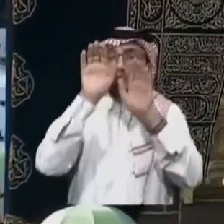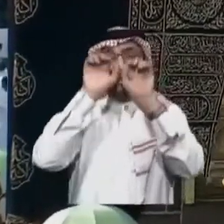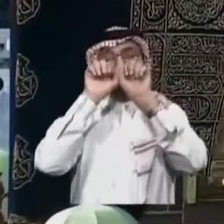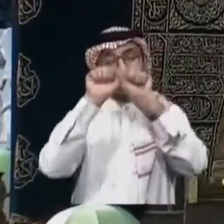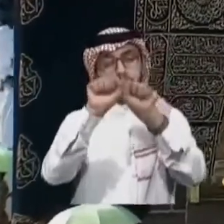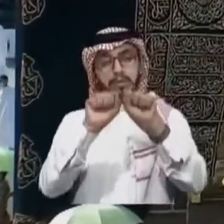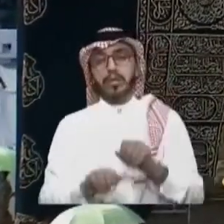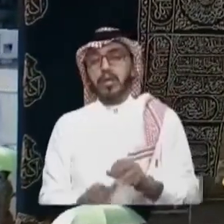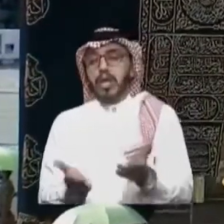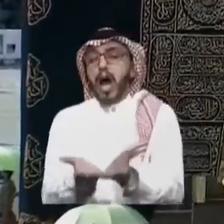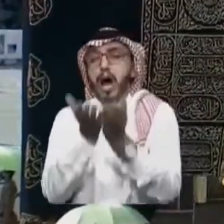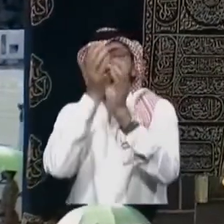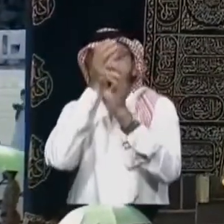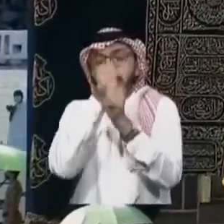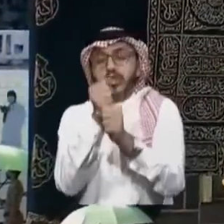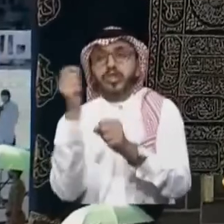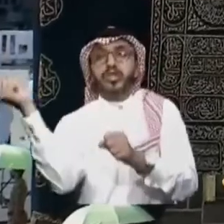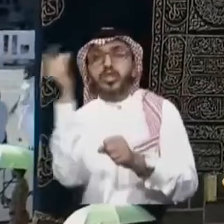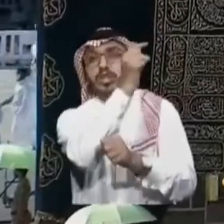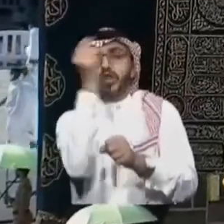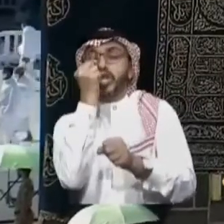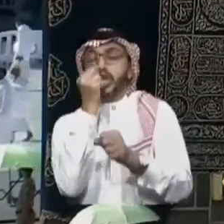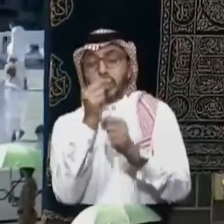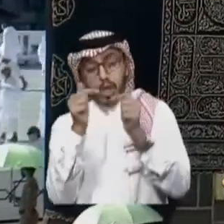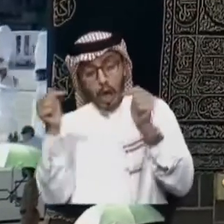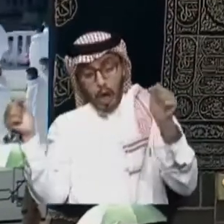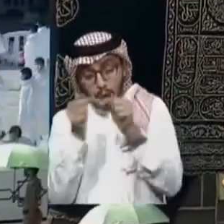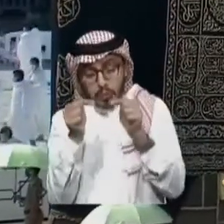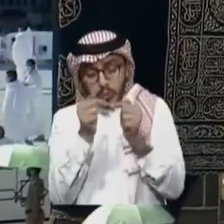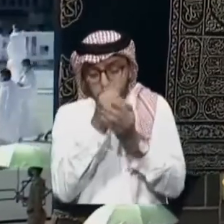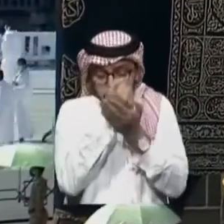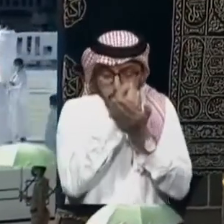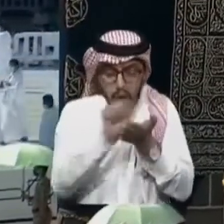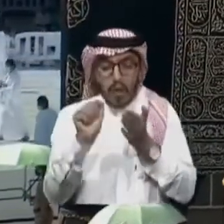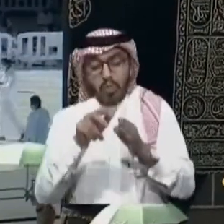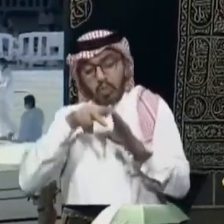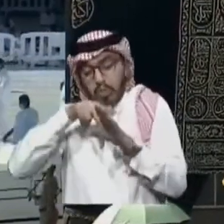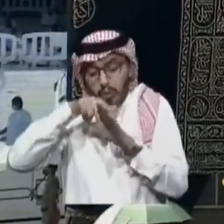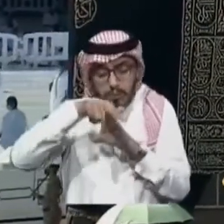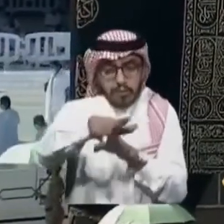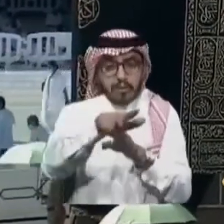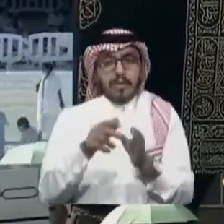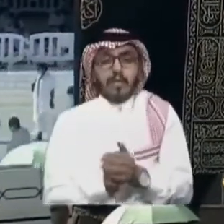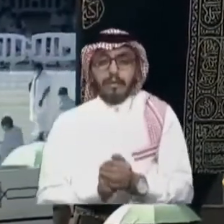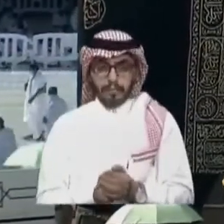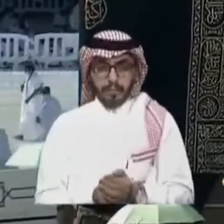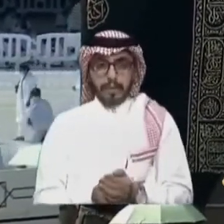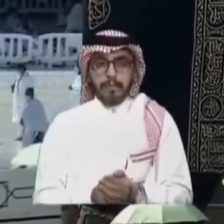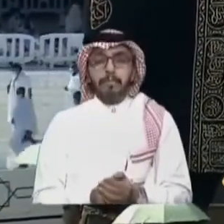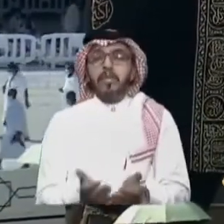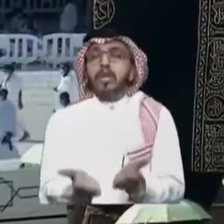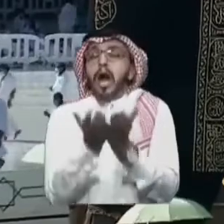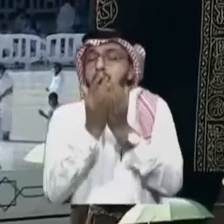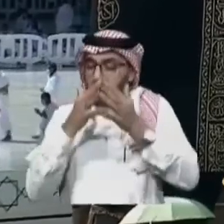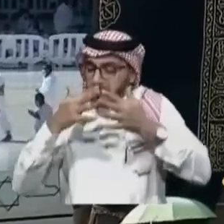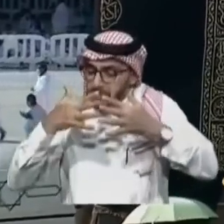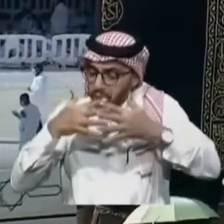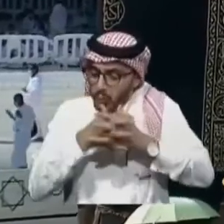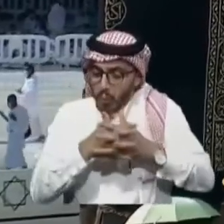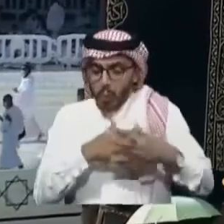والمسلمين، واحم حوزة الدين، ودمر أعداء الدين وسائر الطغاة والمفسدين، وألف